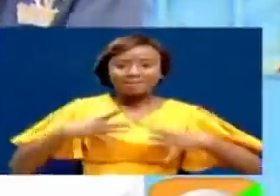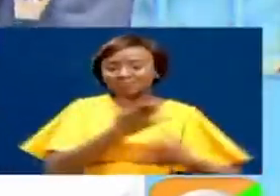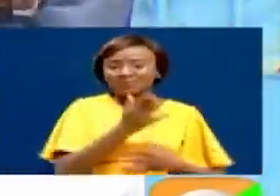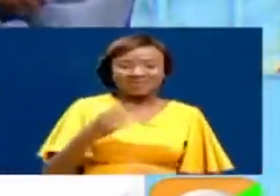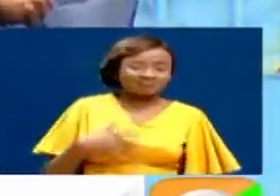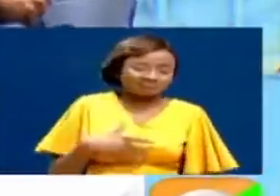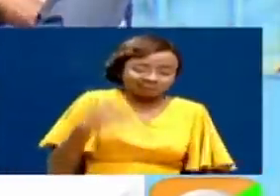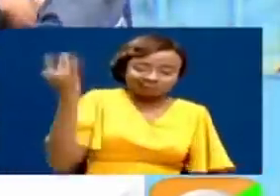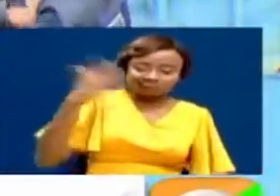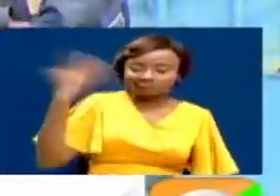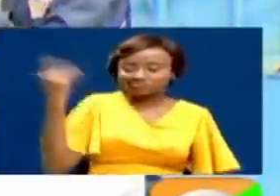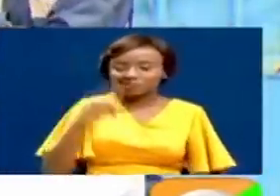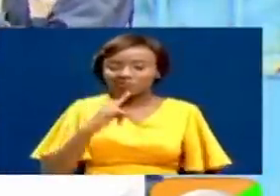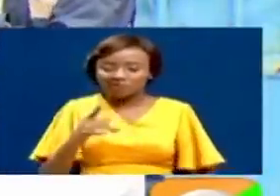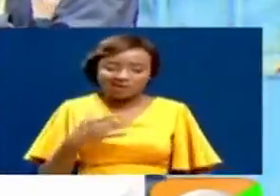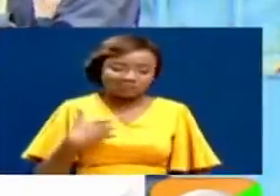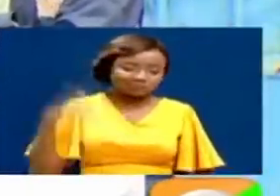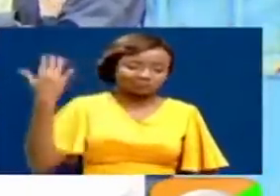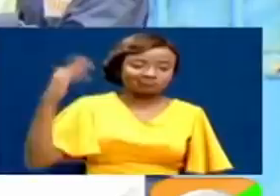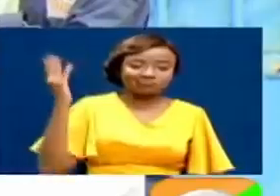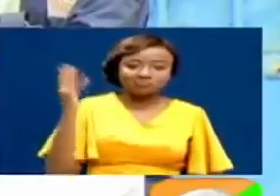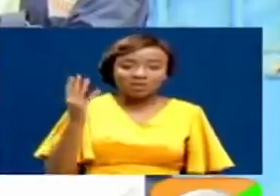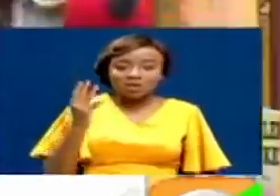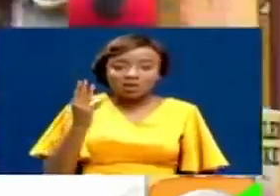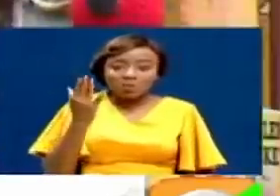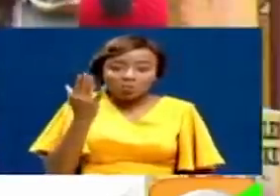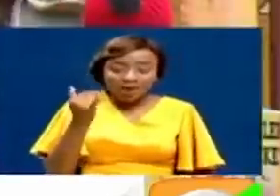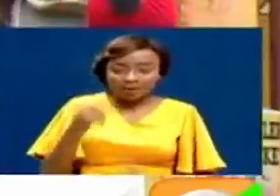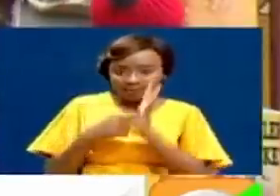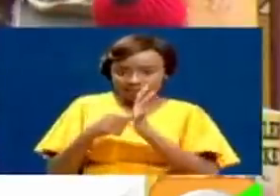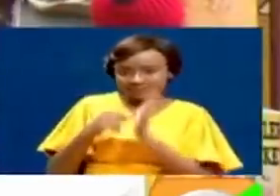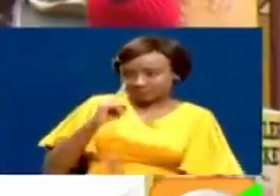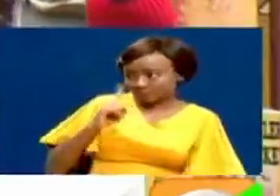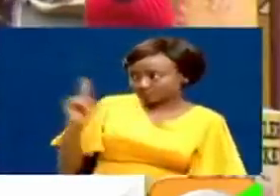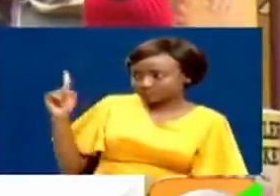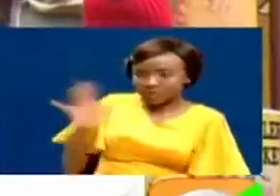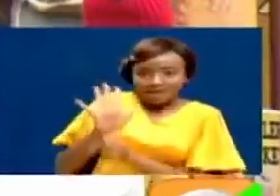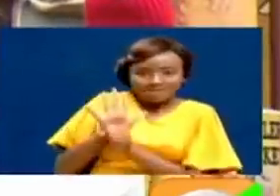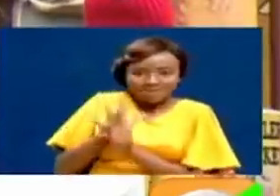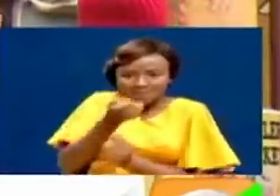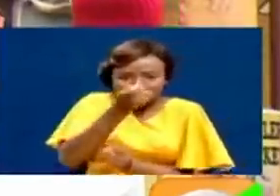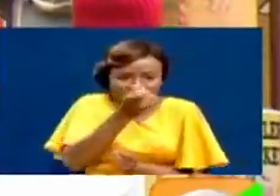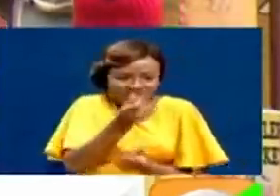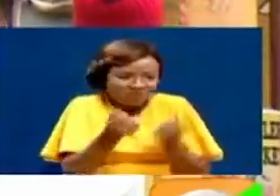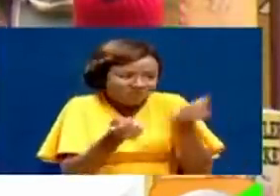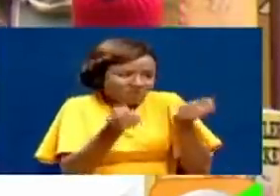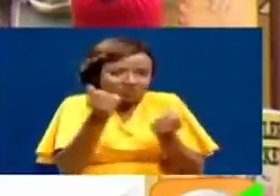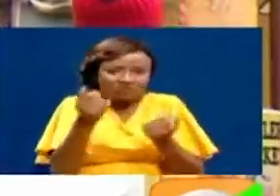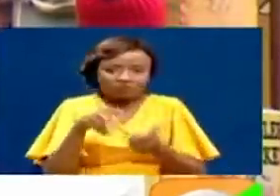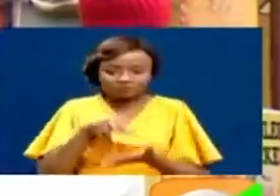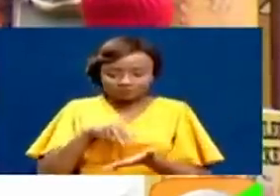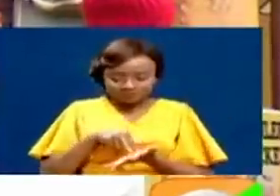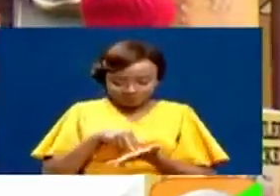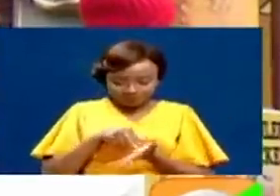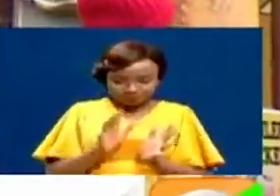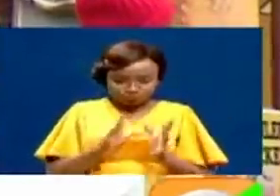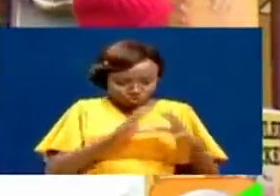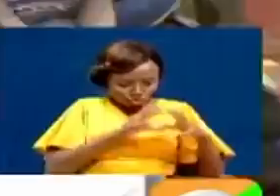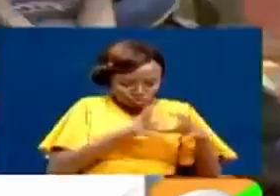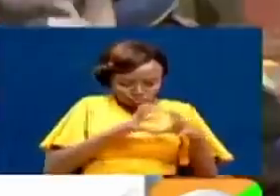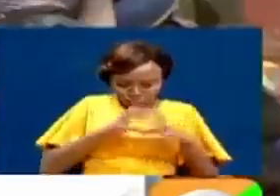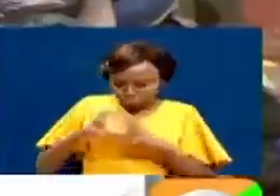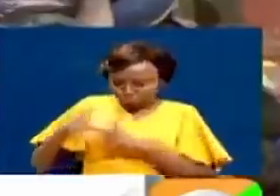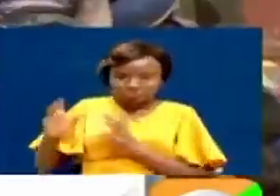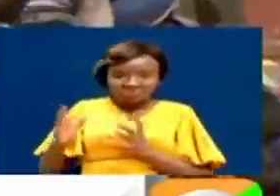hawatilii maanani maagizo yaliyowekwa. Kwa mfano, ni wengi tu hapa tuliona wakiwa wamesimama katika vikundi